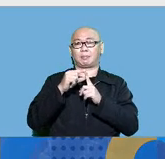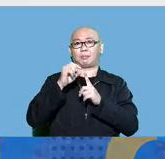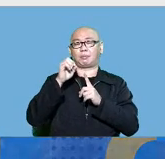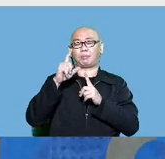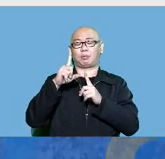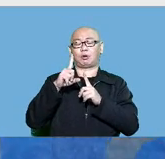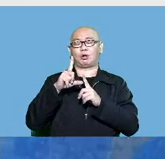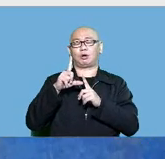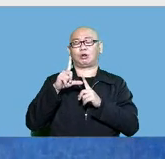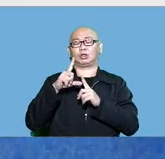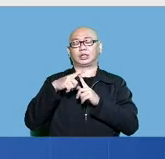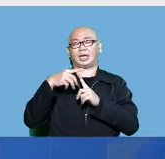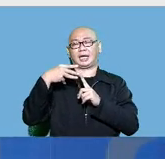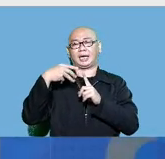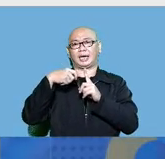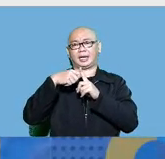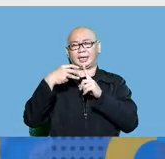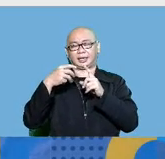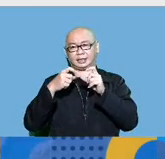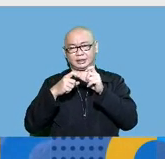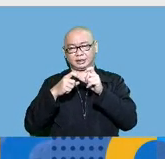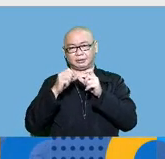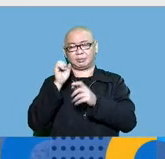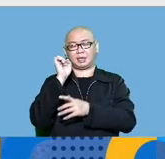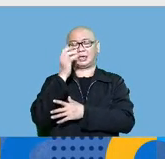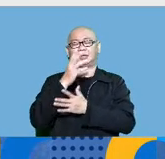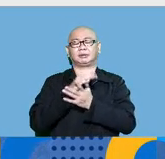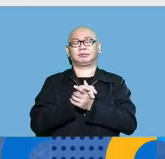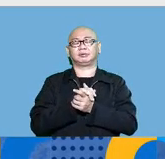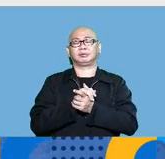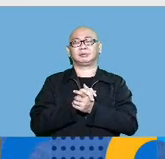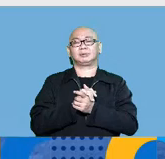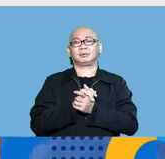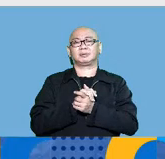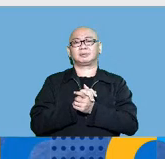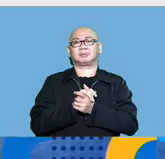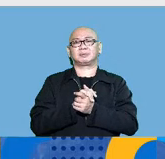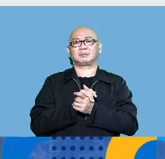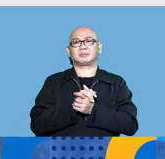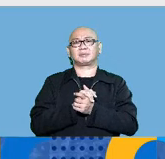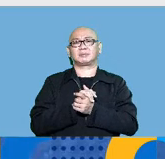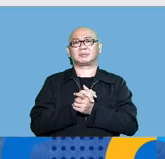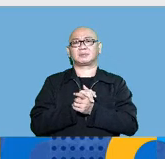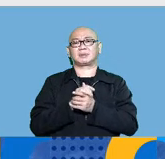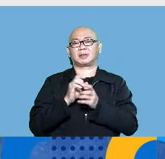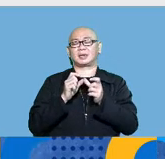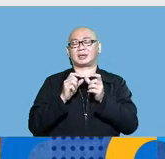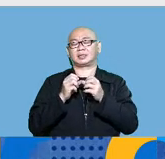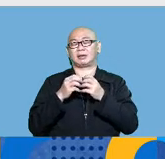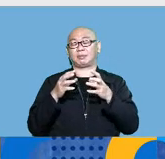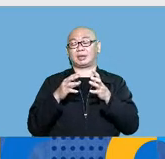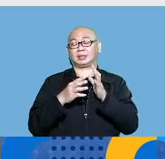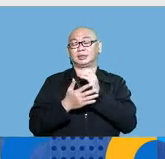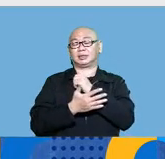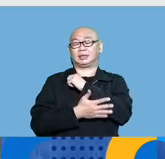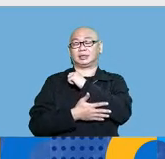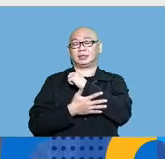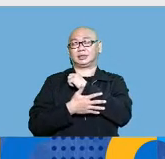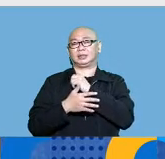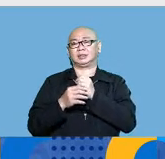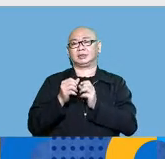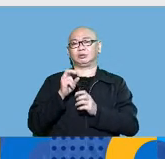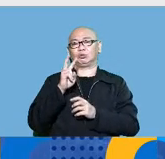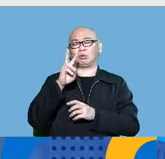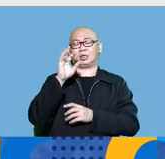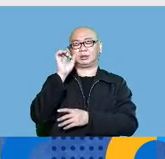Semarang, SMA Taruna Nusantara Magelang, SMA Negeri 2 Semarang, SMA Negeri 5 Purworejo,